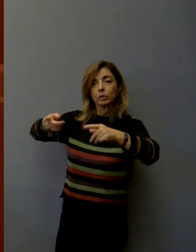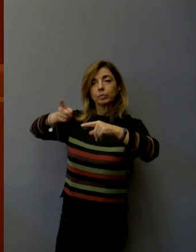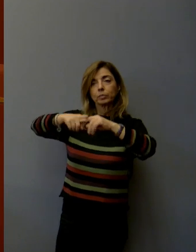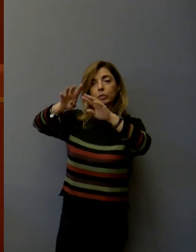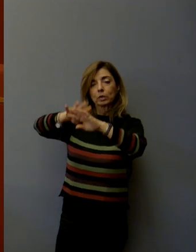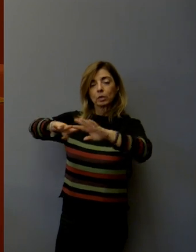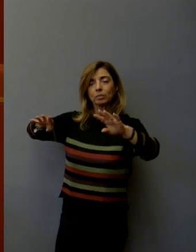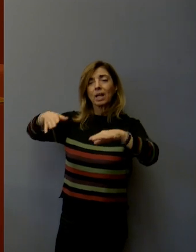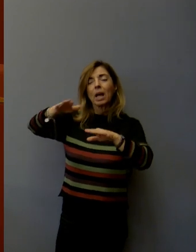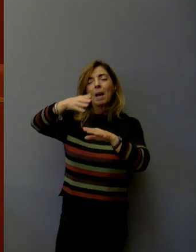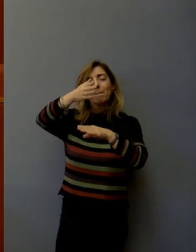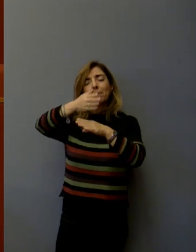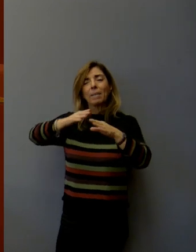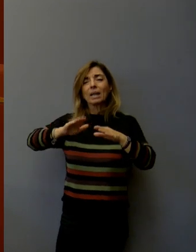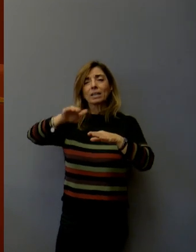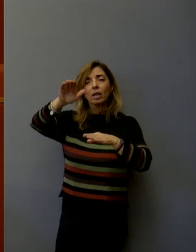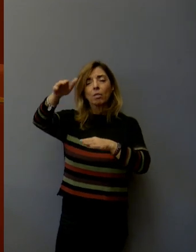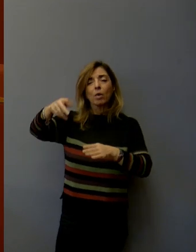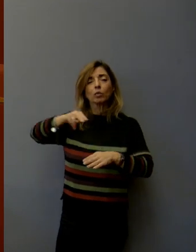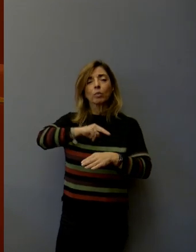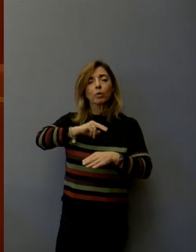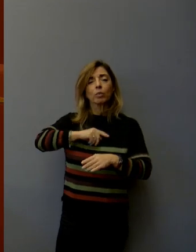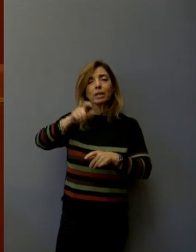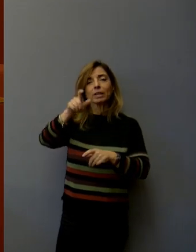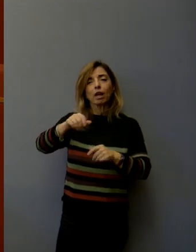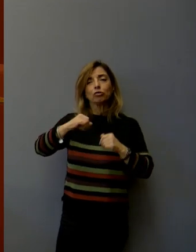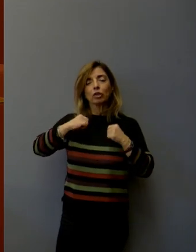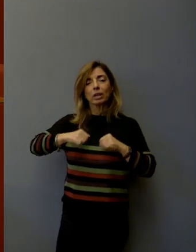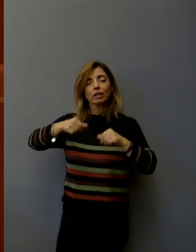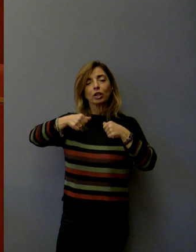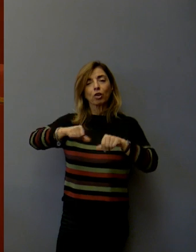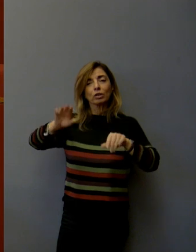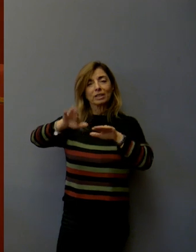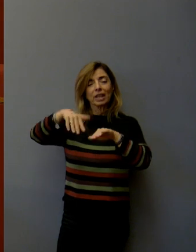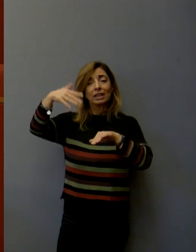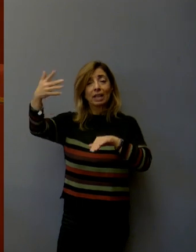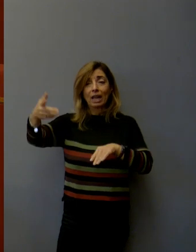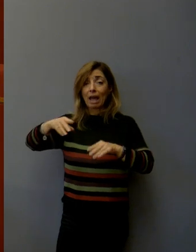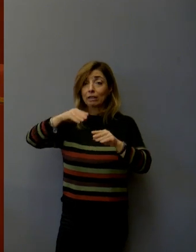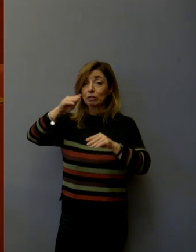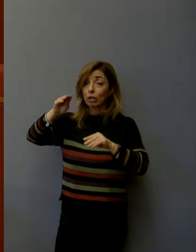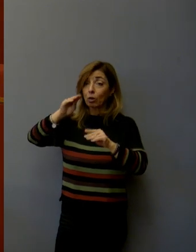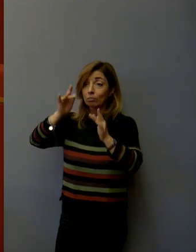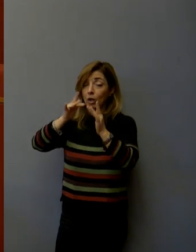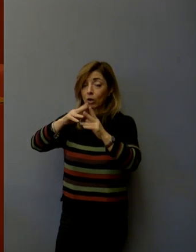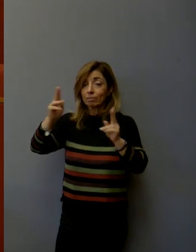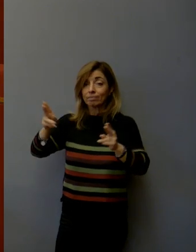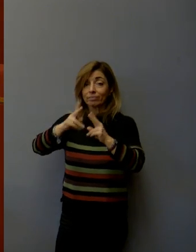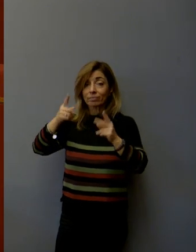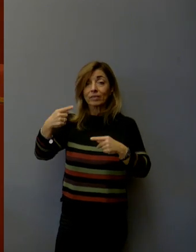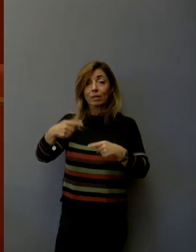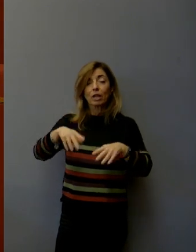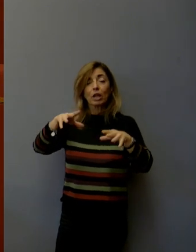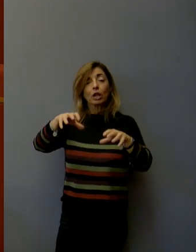un cittadino residente all'estero che risulta difficilmente reperibile si impegna il Sindaco la Giunta ad avviare una procedura di ingiunzione nei confronti del proprietario